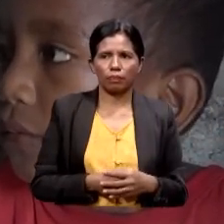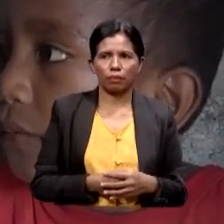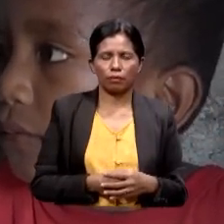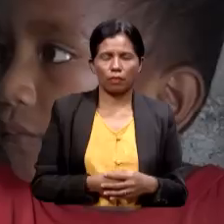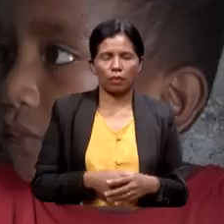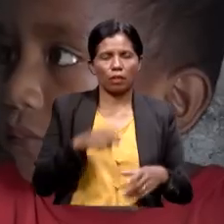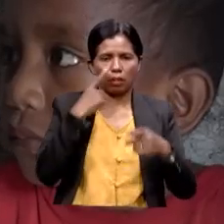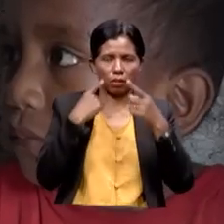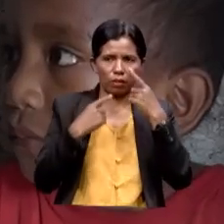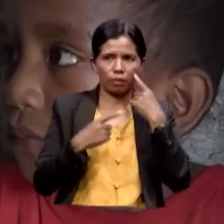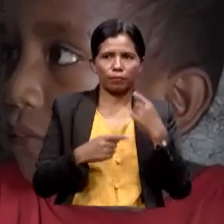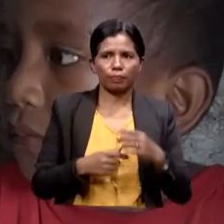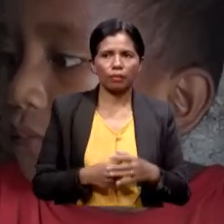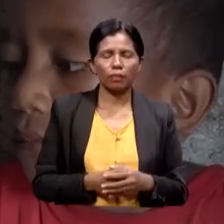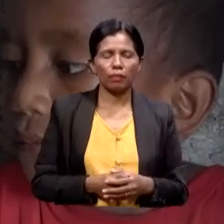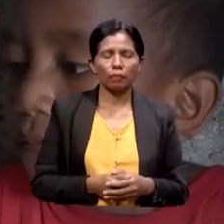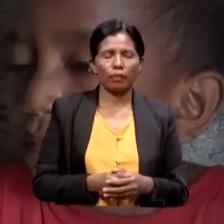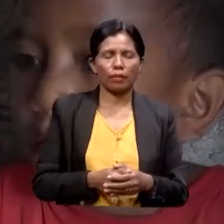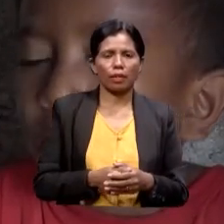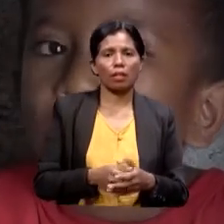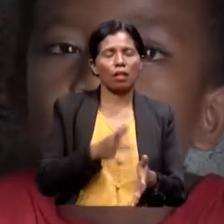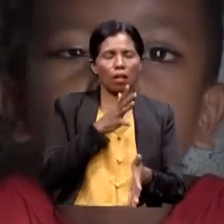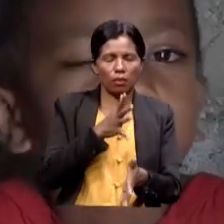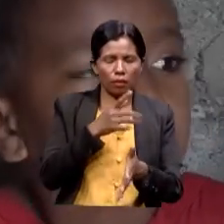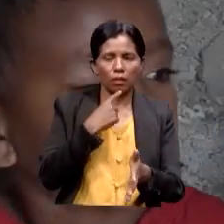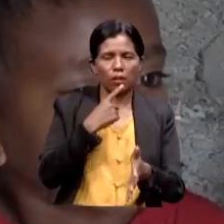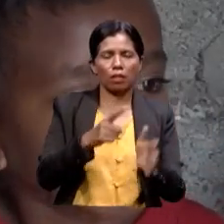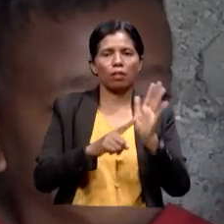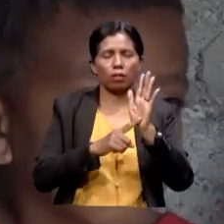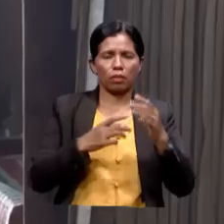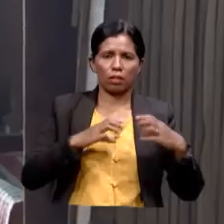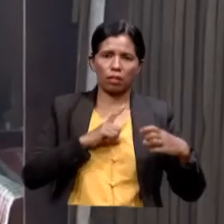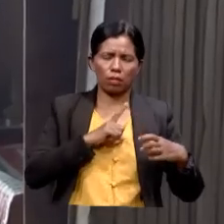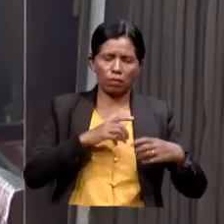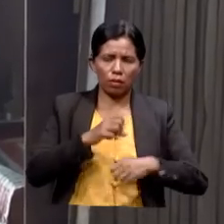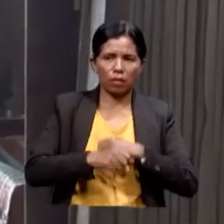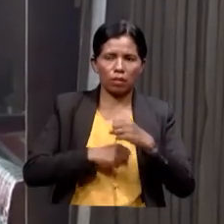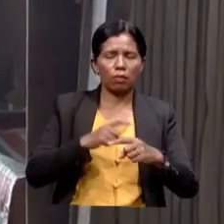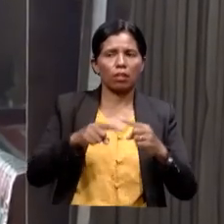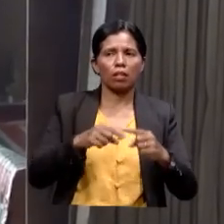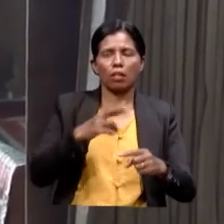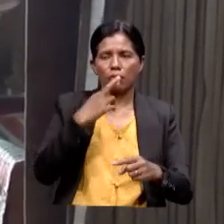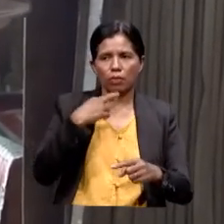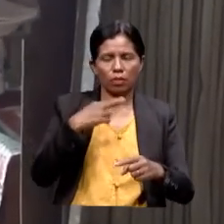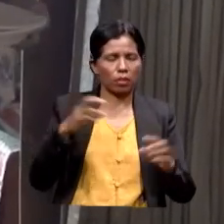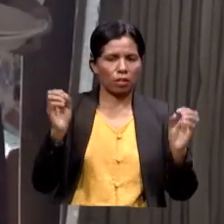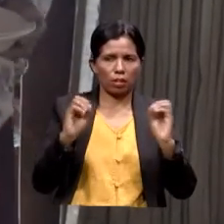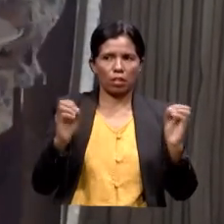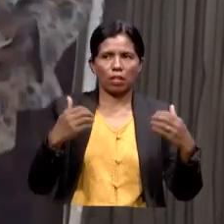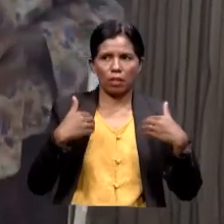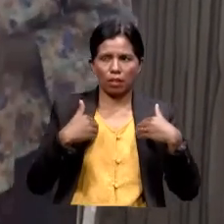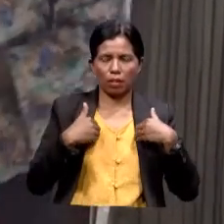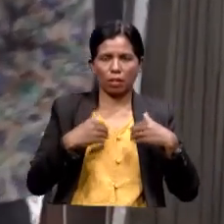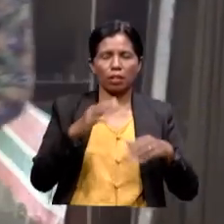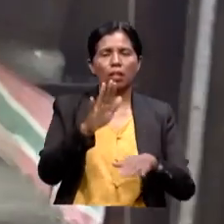tan. Avu berta hak tuir. Kolaran susar banyira fos la iha. Obrigado. Tengke la